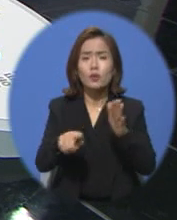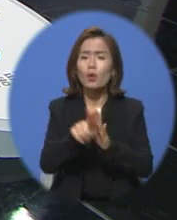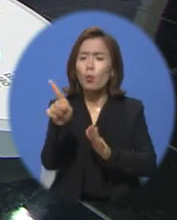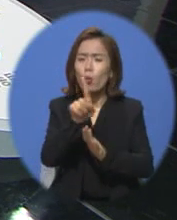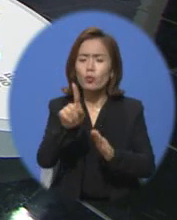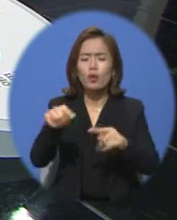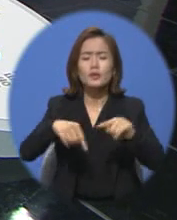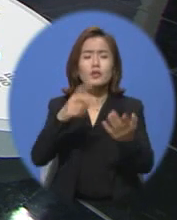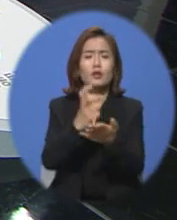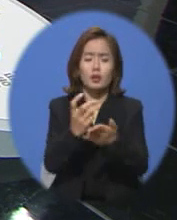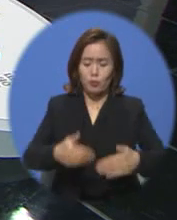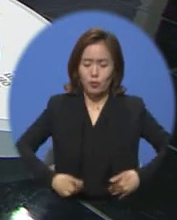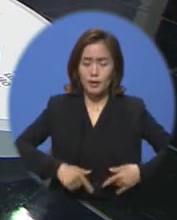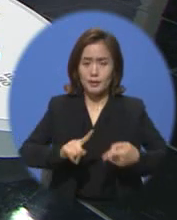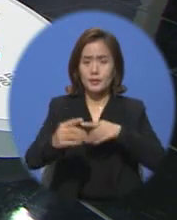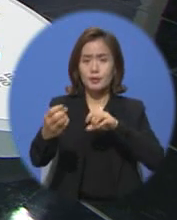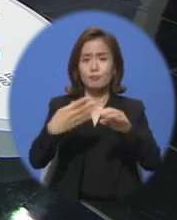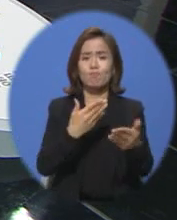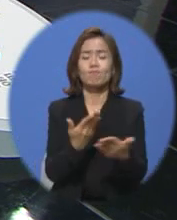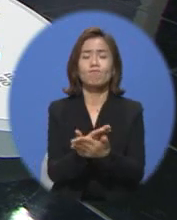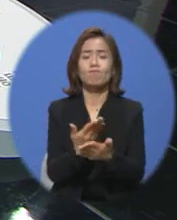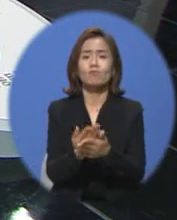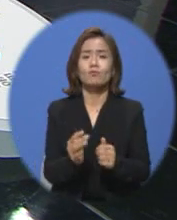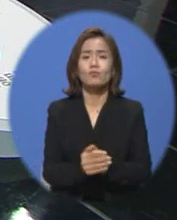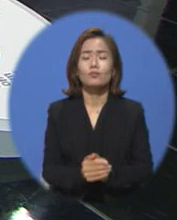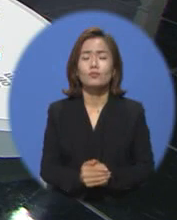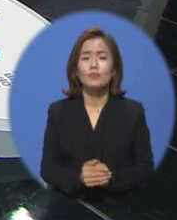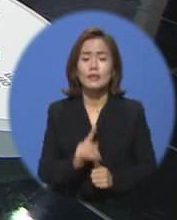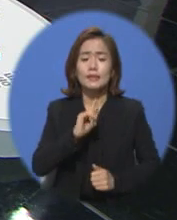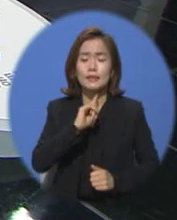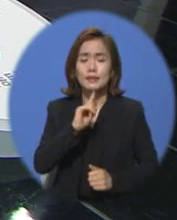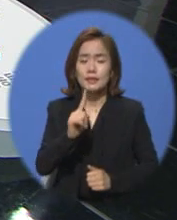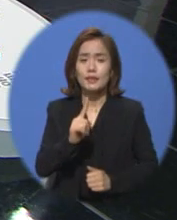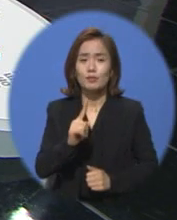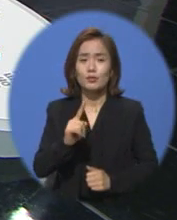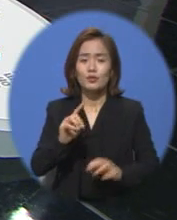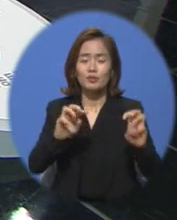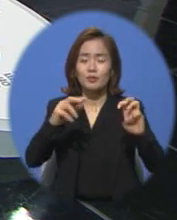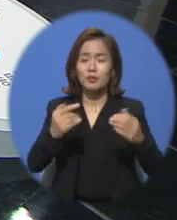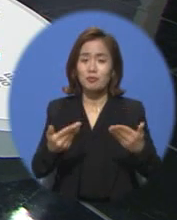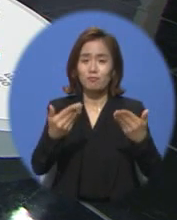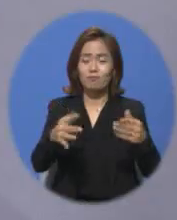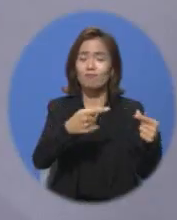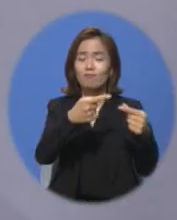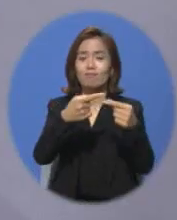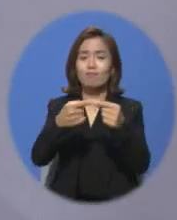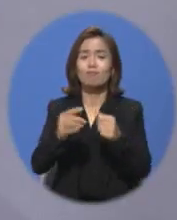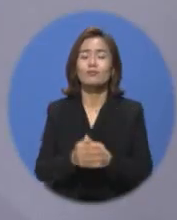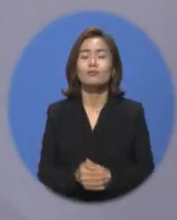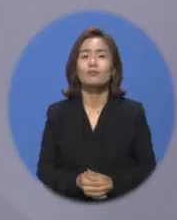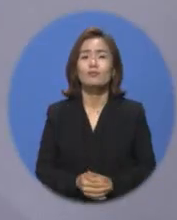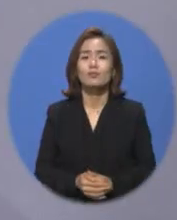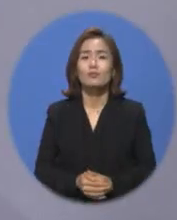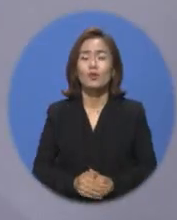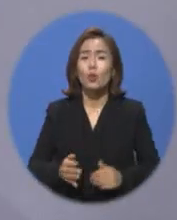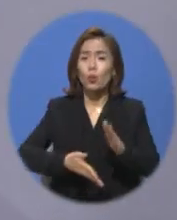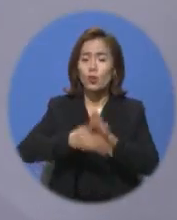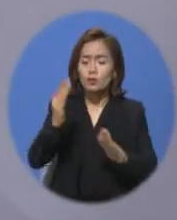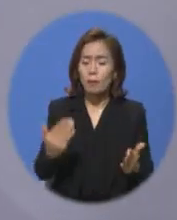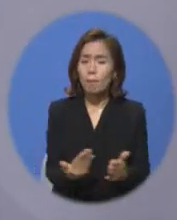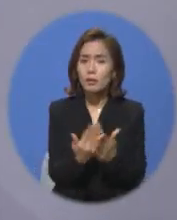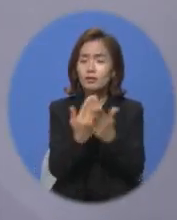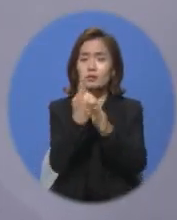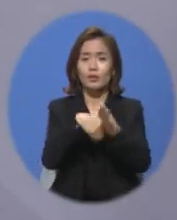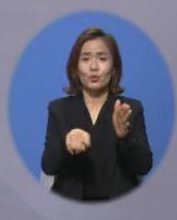무등산지역을포함한도심숲과습지를활용한친환경생활도시를건설하기위해어떤정책이필요하다고생각하시는지말씀해주십시오 .여러분에게는1분30 초의시간이있습니다. 예.첫째로,도시가